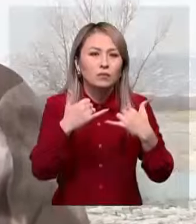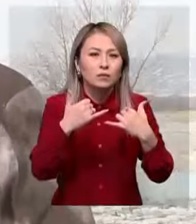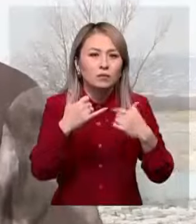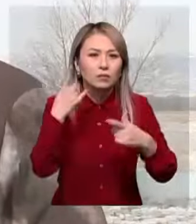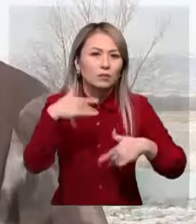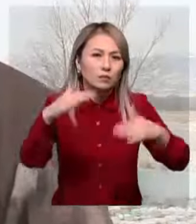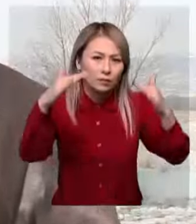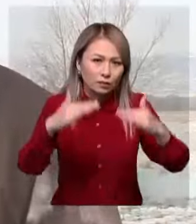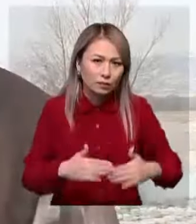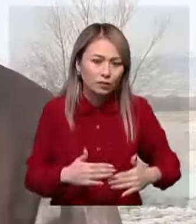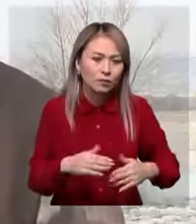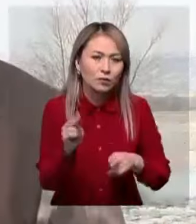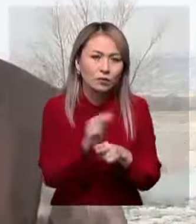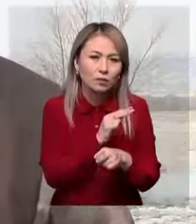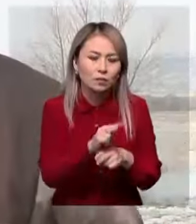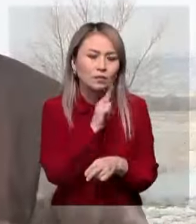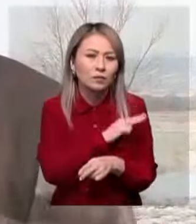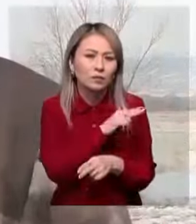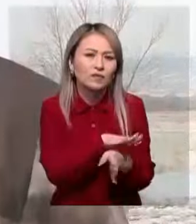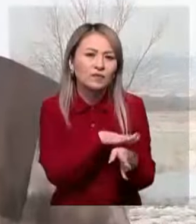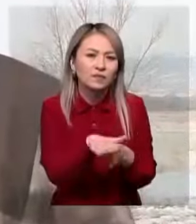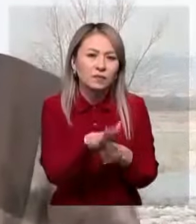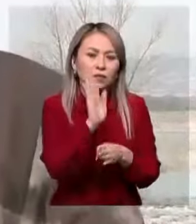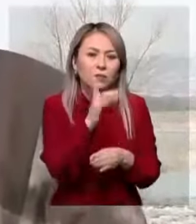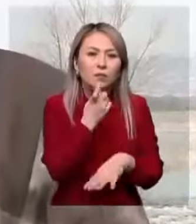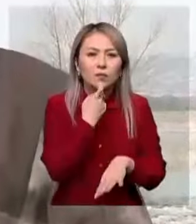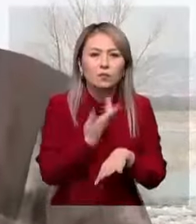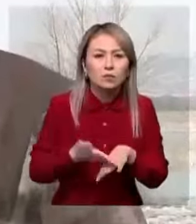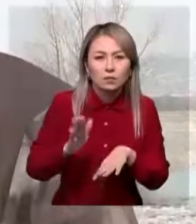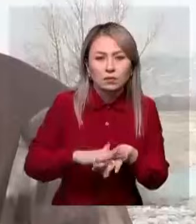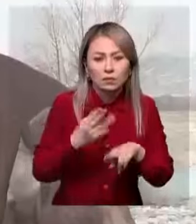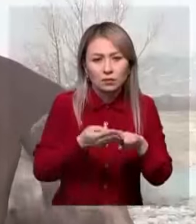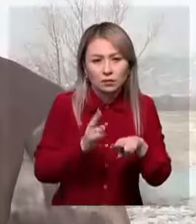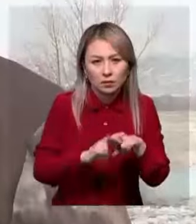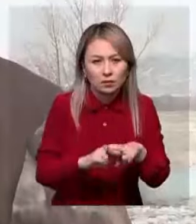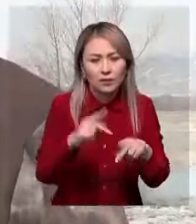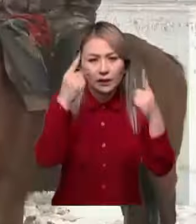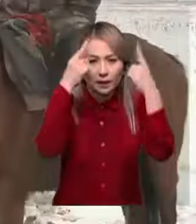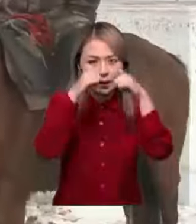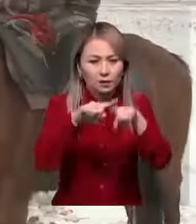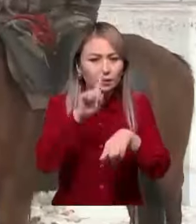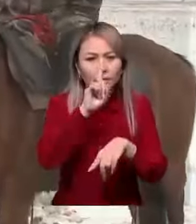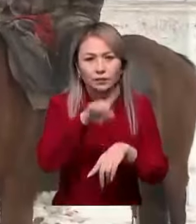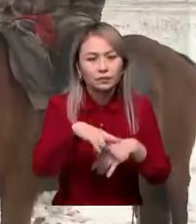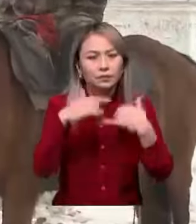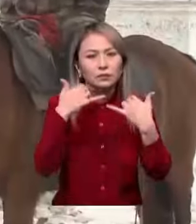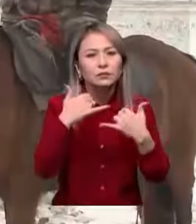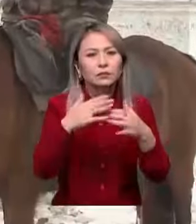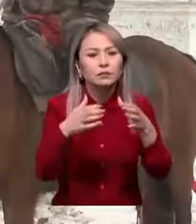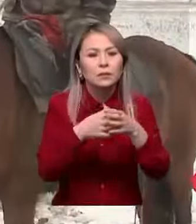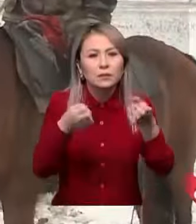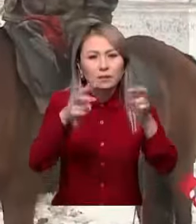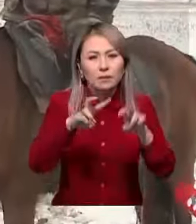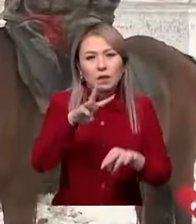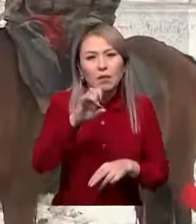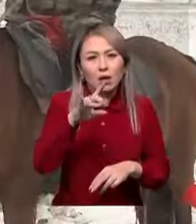төмен түскен жерді жөнді жұмысын жүргіземіз. Бірақ онда қиындық туындайтыны, оған қашқан техника бармайды. Сондықтан әзірге мұндағы мамандар